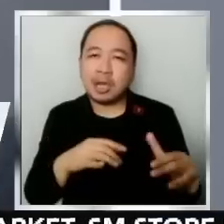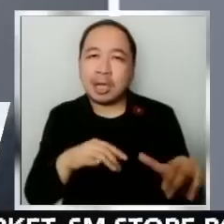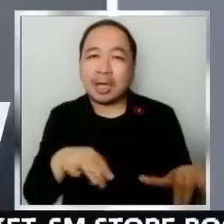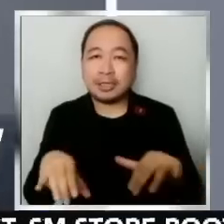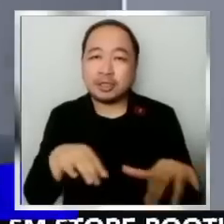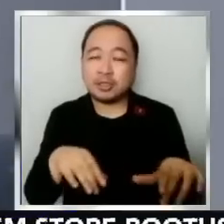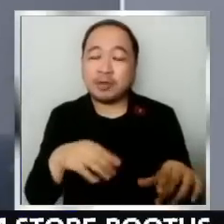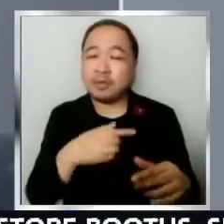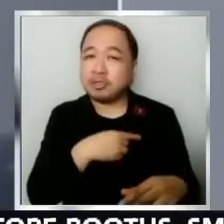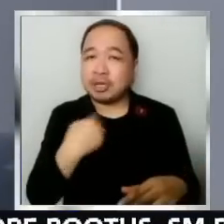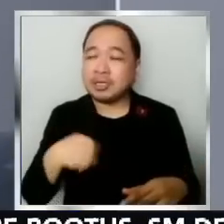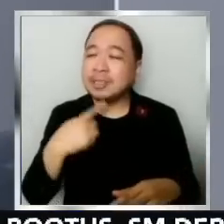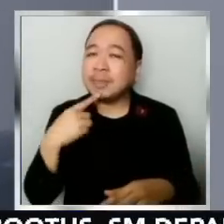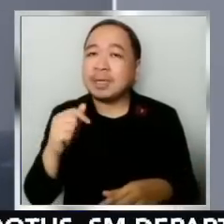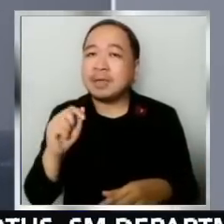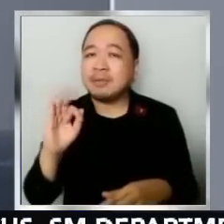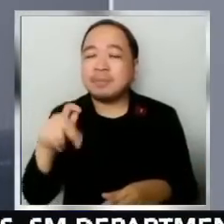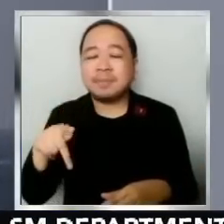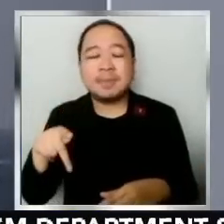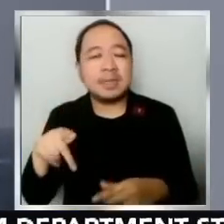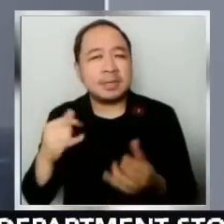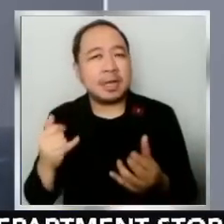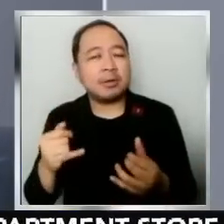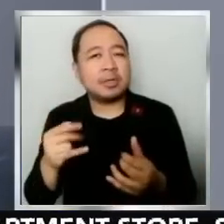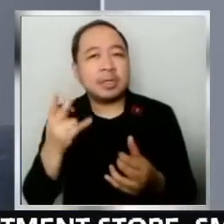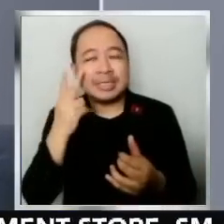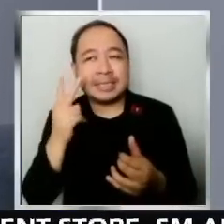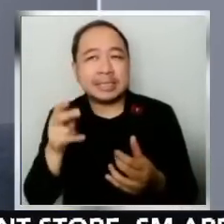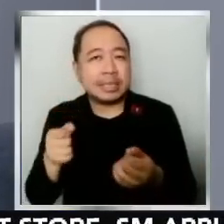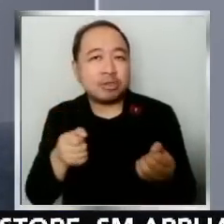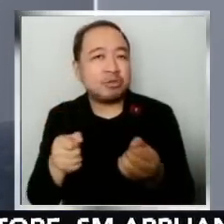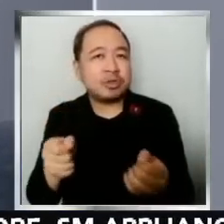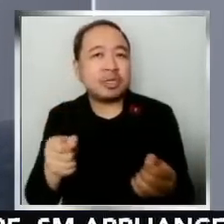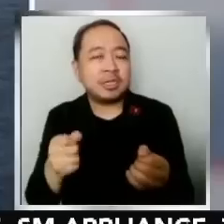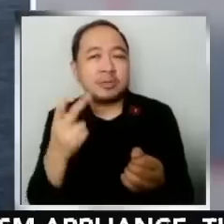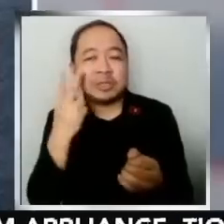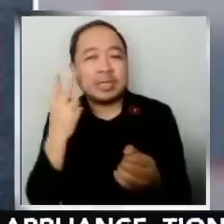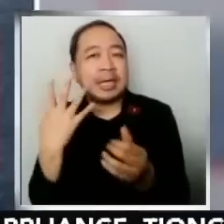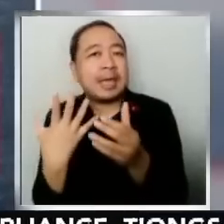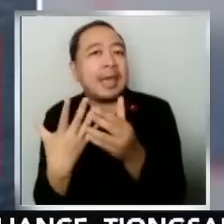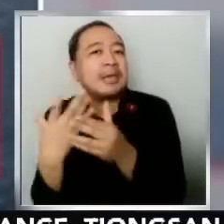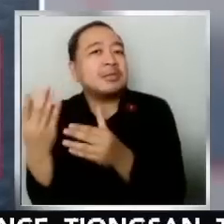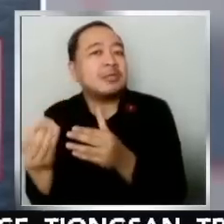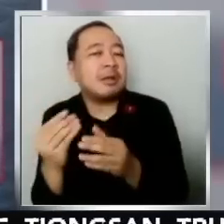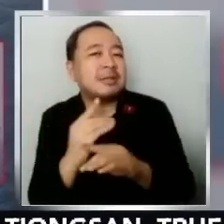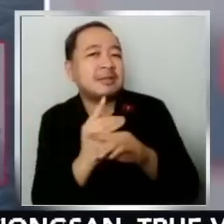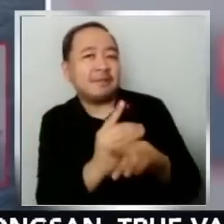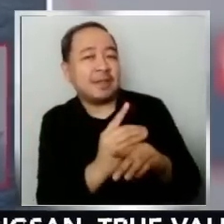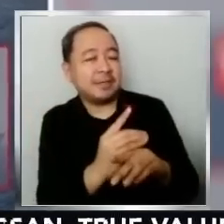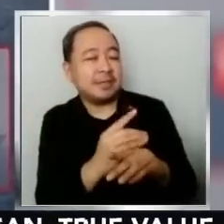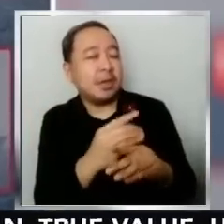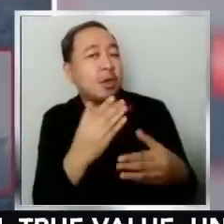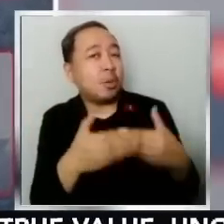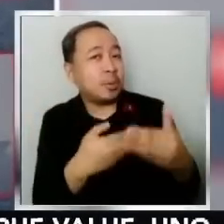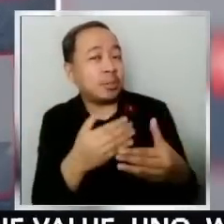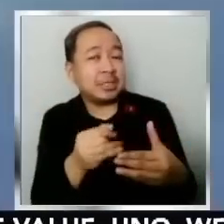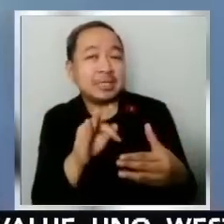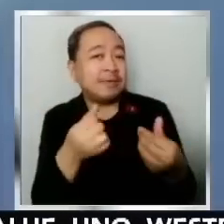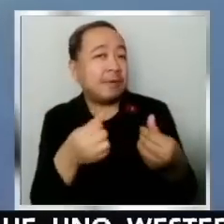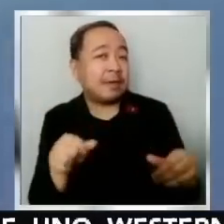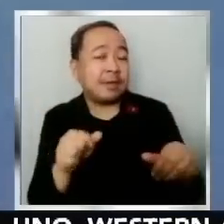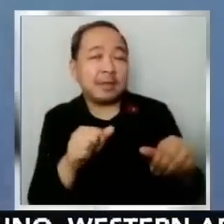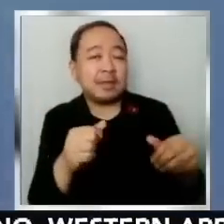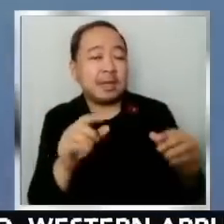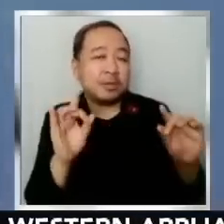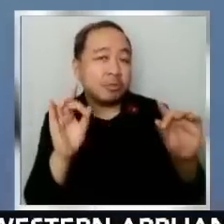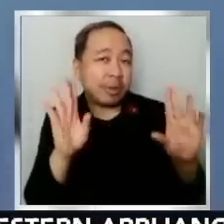western command na pipihit ang kanilang estratehiya sa external defense operations o pagharap sa mga banta galing sa labas ng bansa